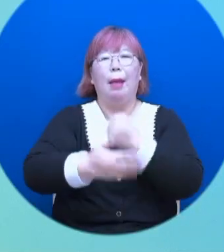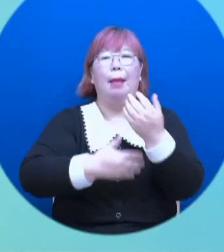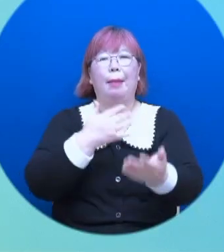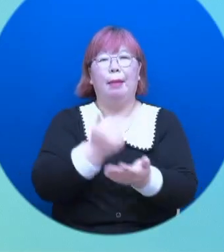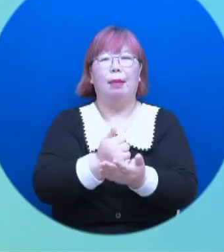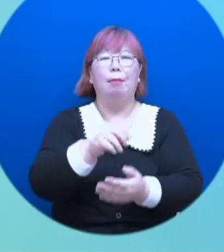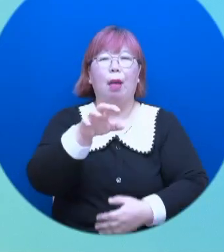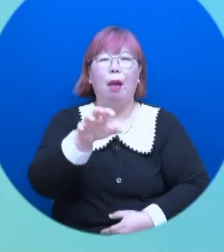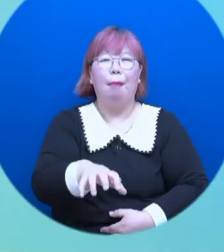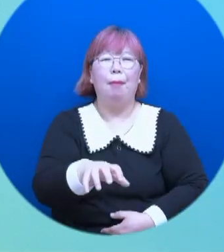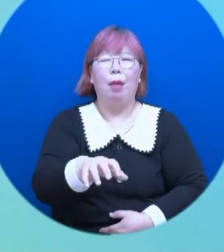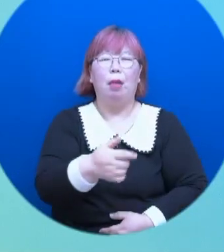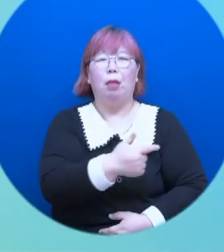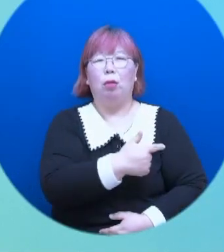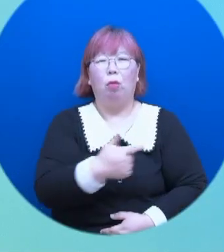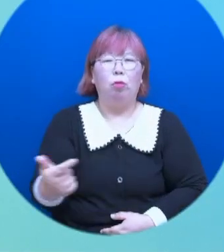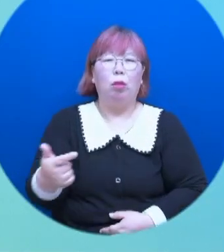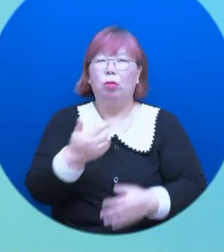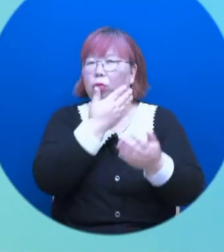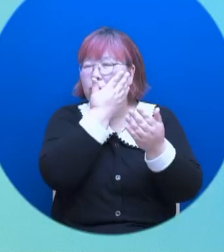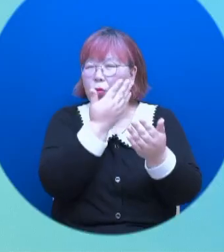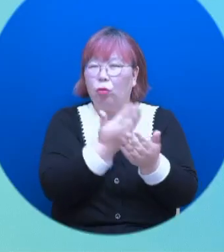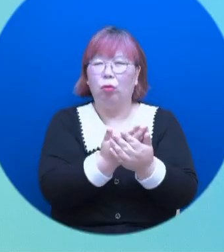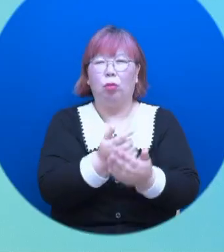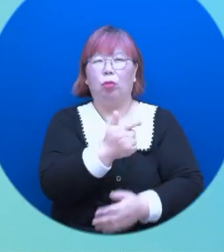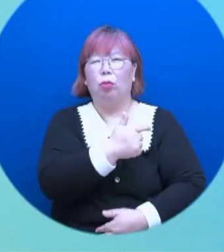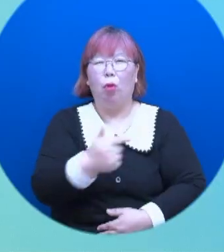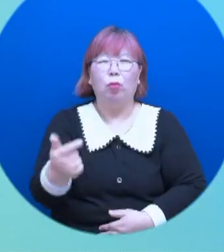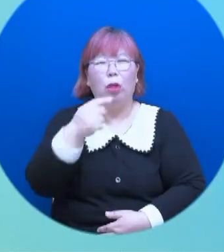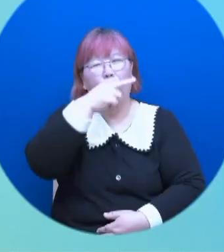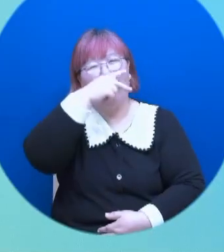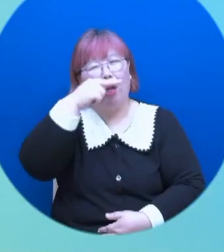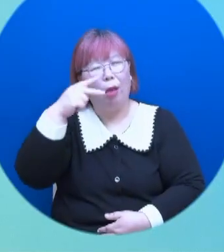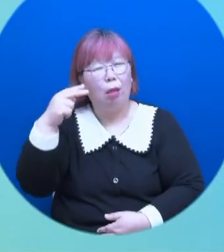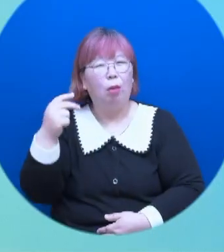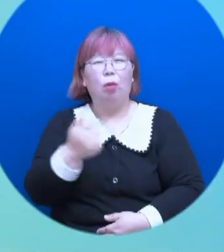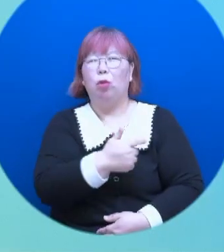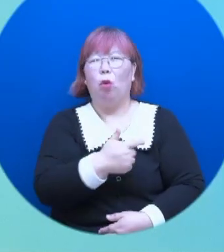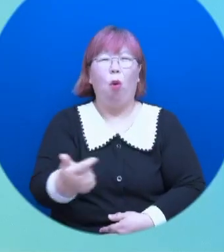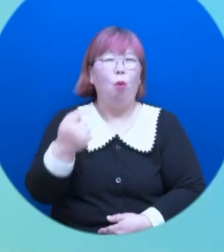앞에 너무나도 소중하고 너무나도 향기롭고